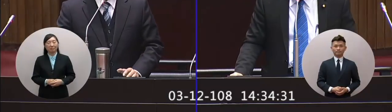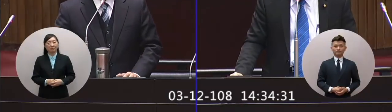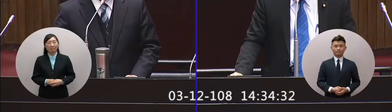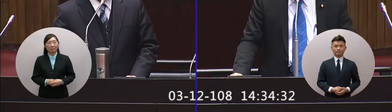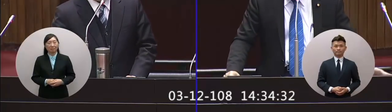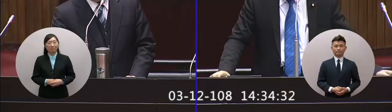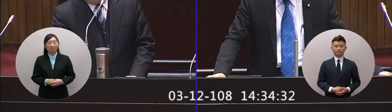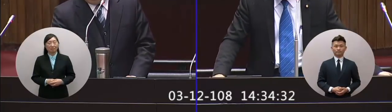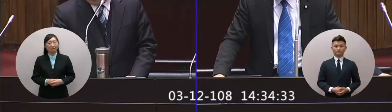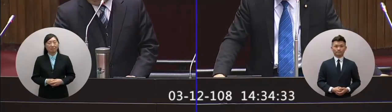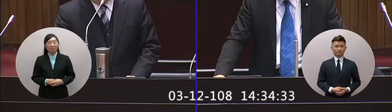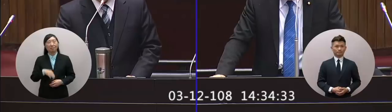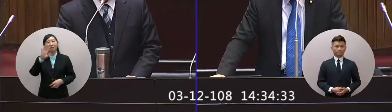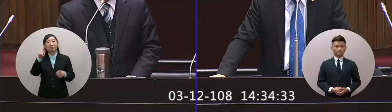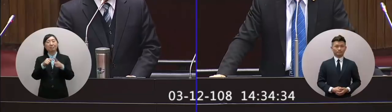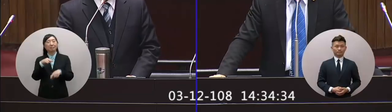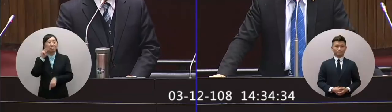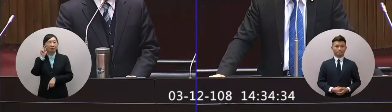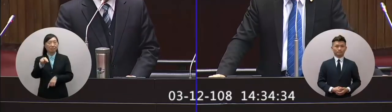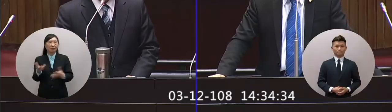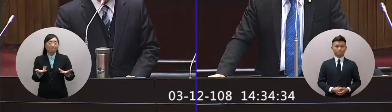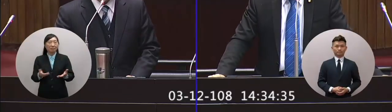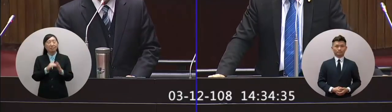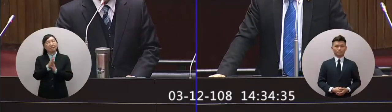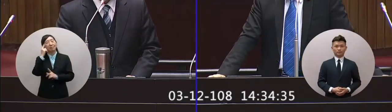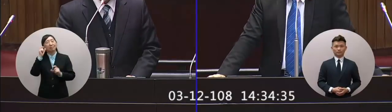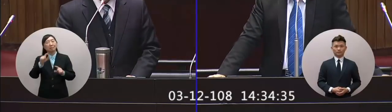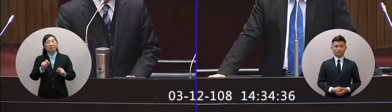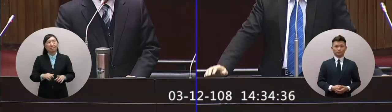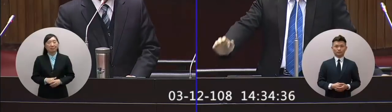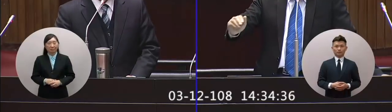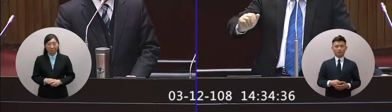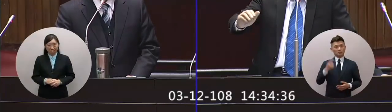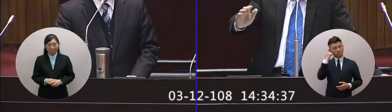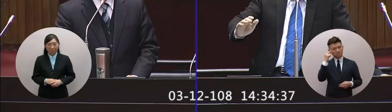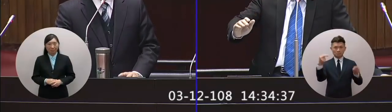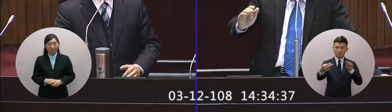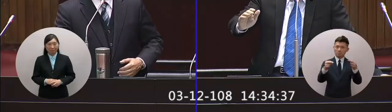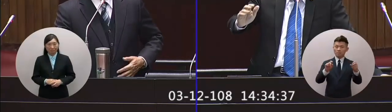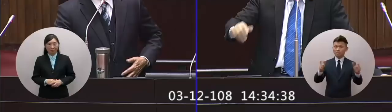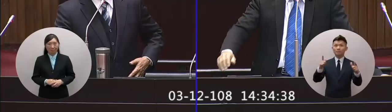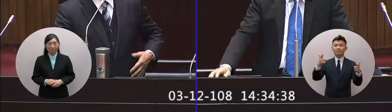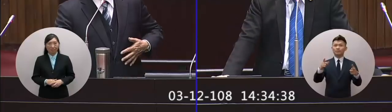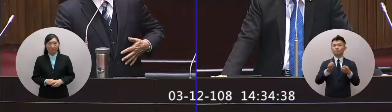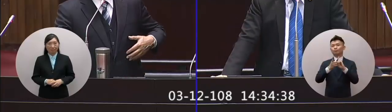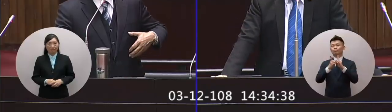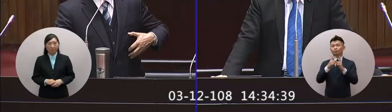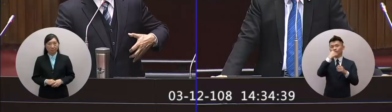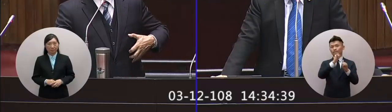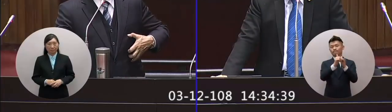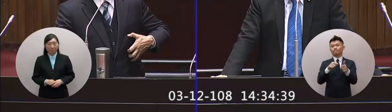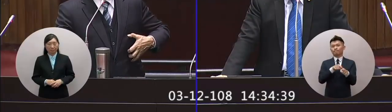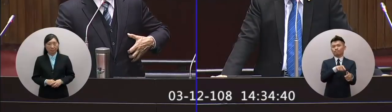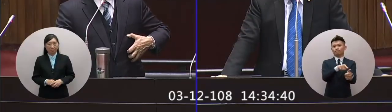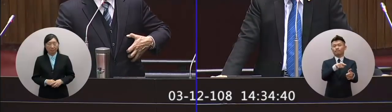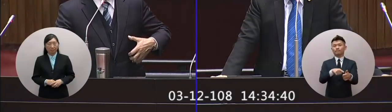都安尼角度无同款，看起来都无同款。 这不是角度，我是感觉是伊滴吼，伫欺负台湾人啦，出卖台